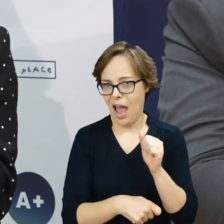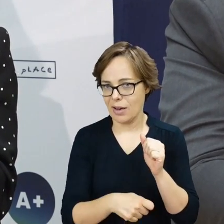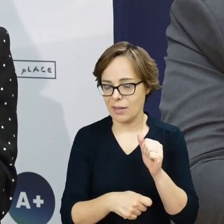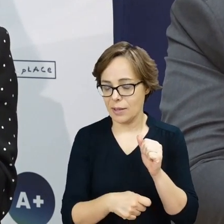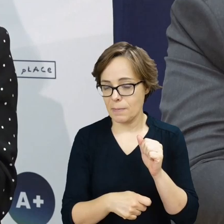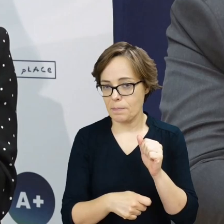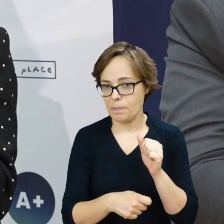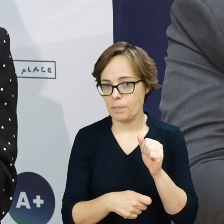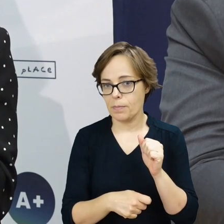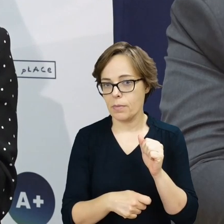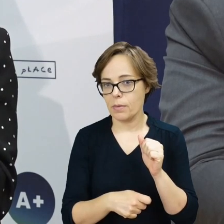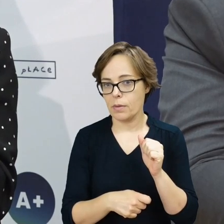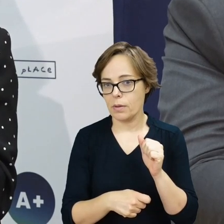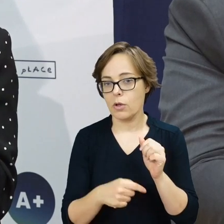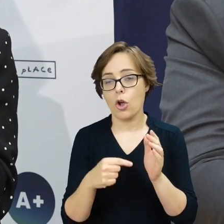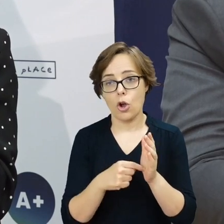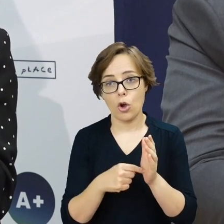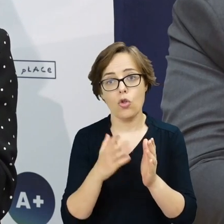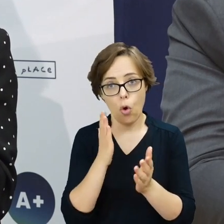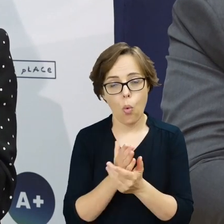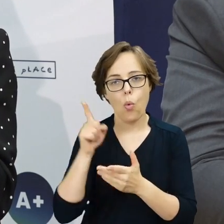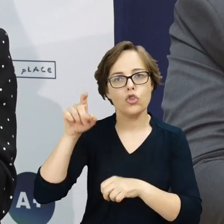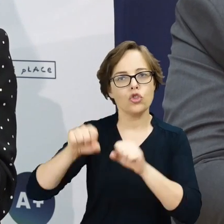który prowadzi już do postępowania przed sądami powszechnymi i